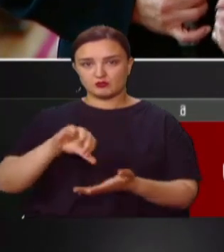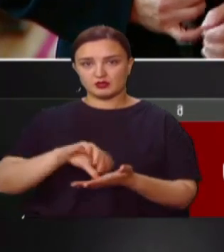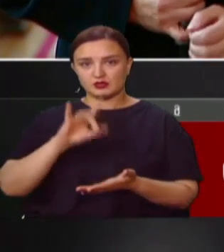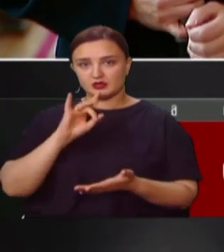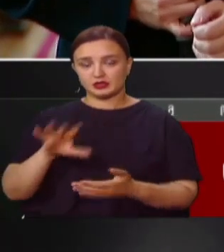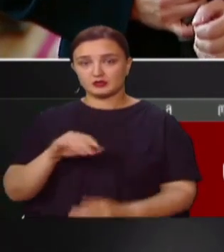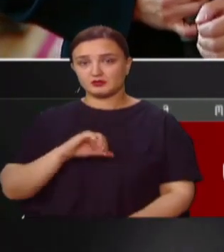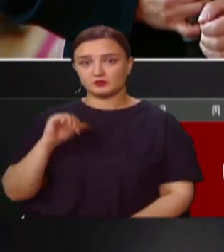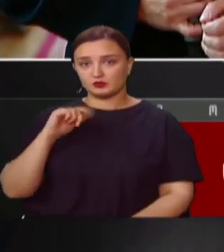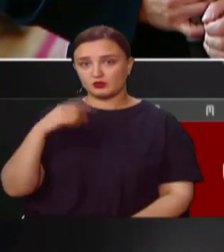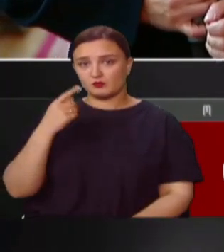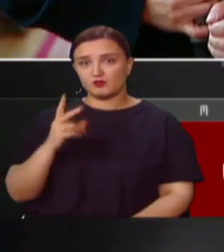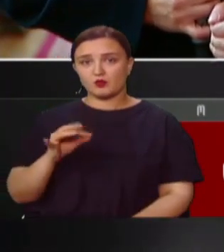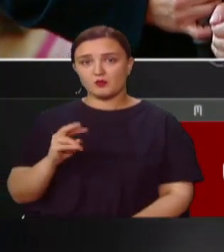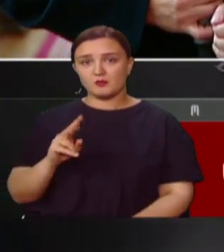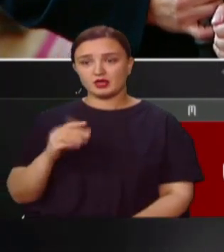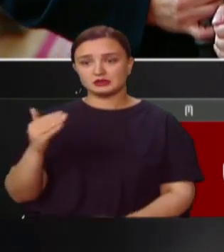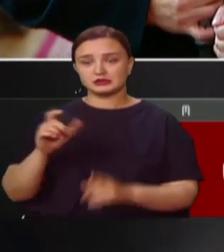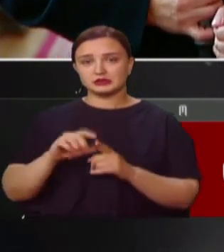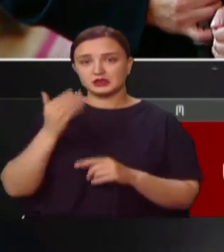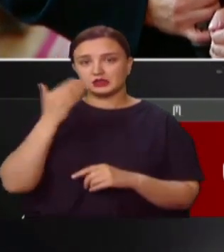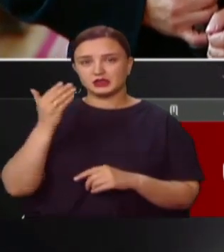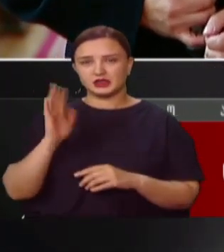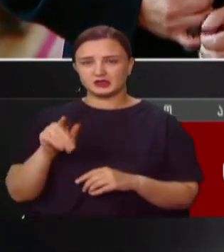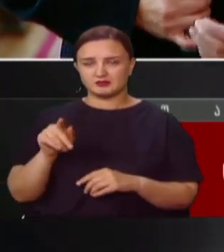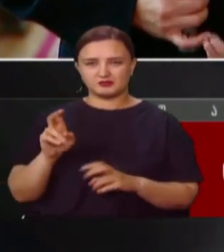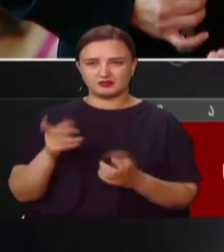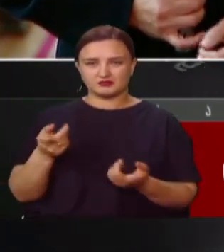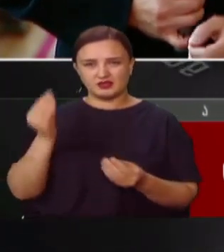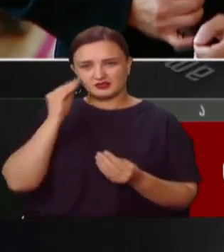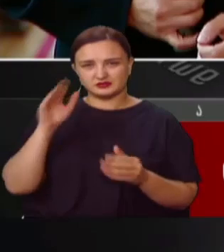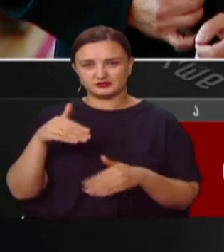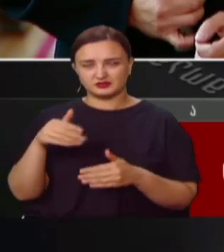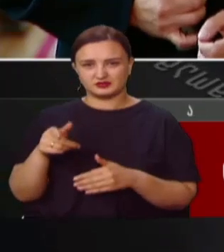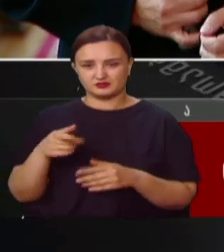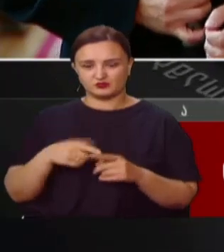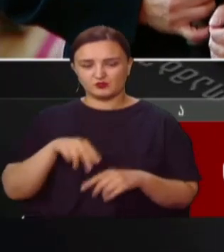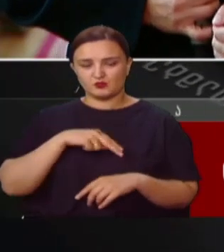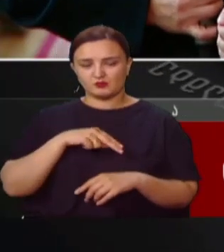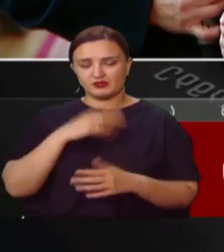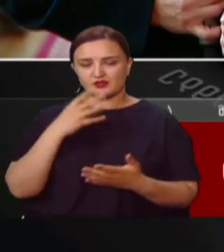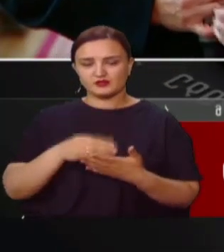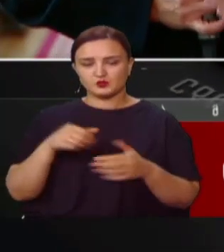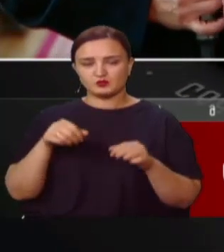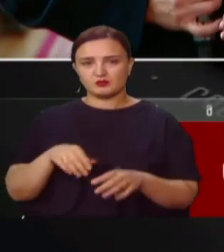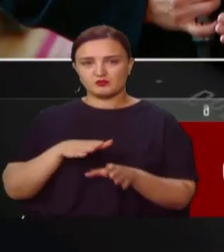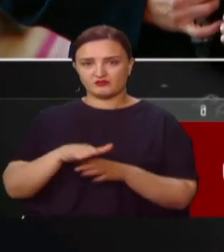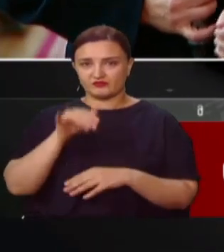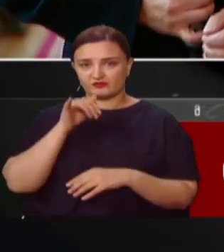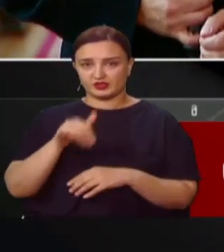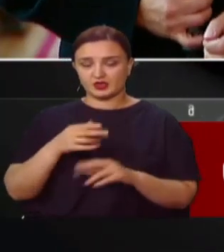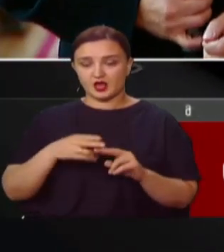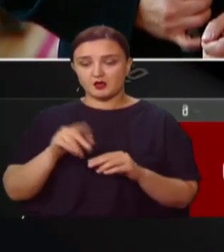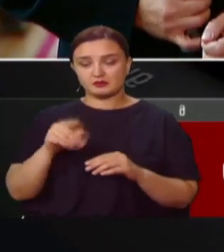თავად აცხადებენ, ირაკლი კობახიძის გამოსვლა იქნება ბუტაფორული და თავად საკანონმდებლო ორგანო ვერ ასრულებს საკუთარ უფლებამოსილებას. ამ